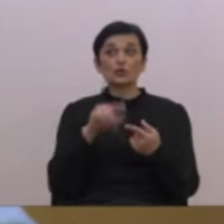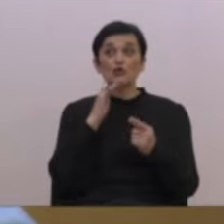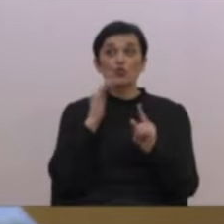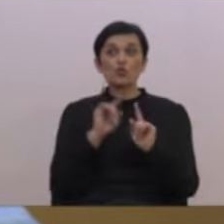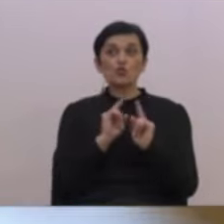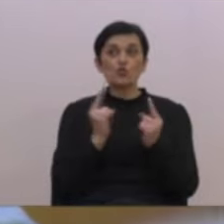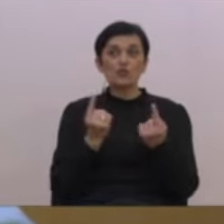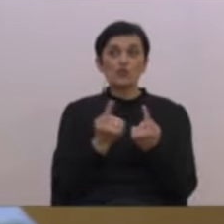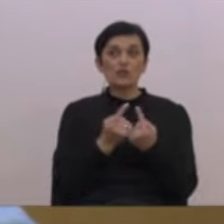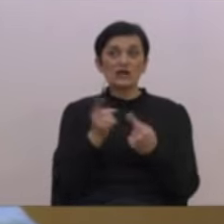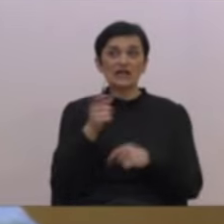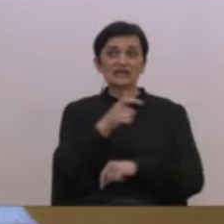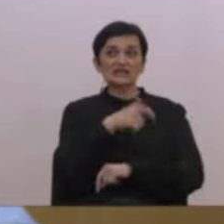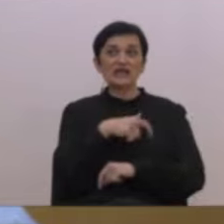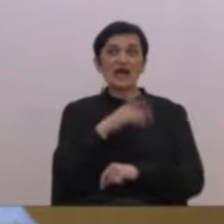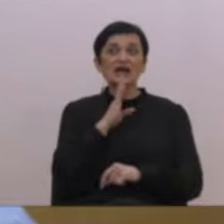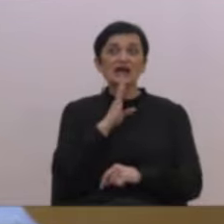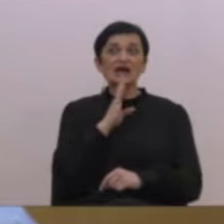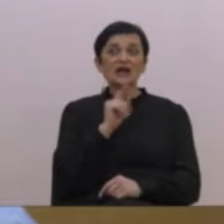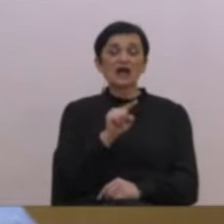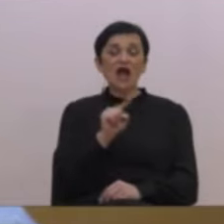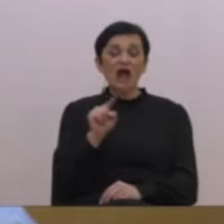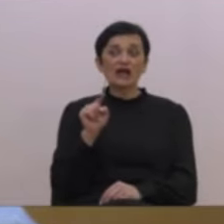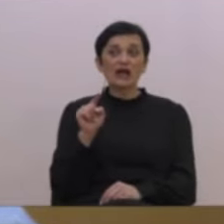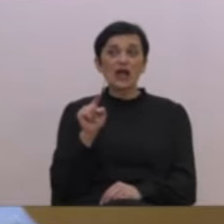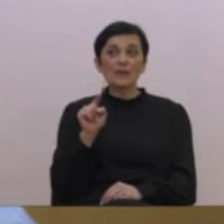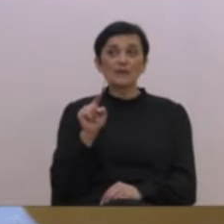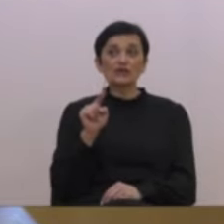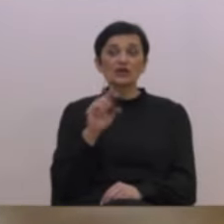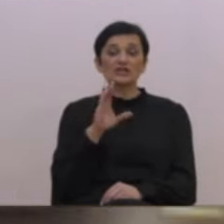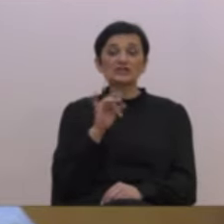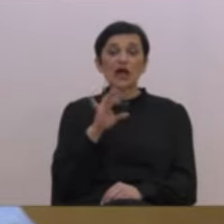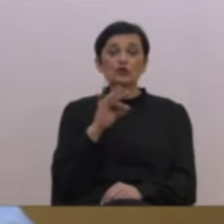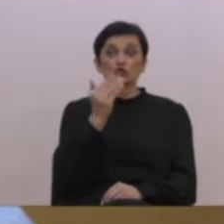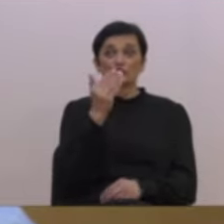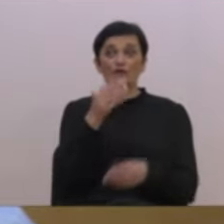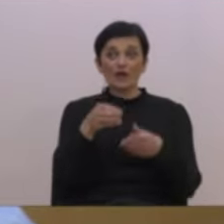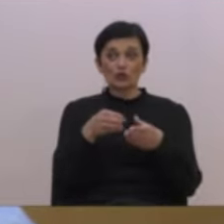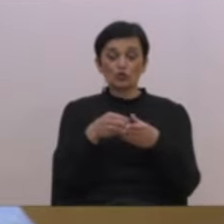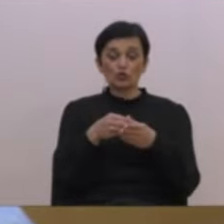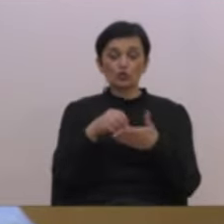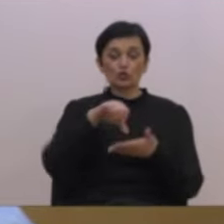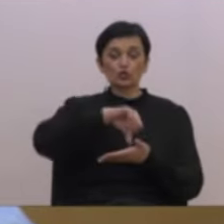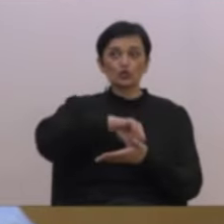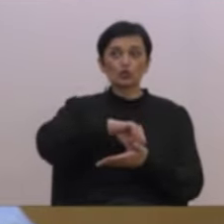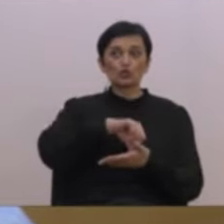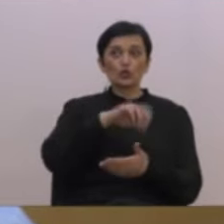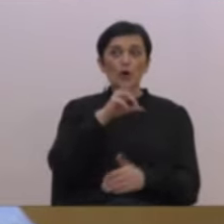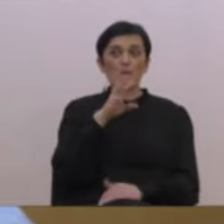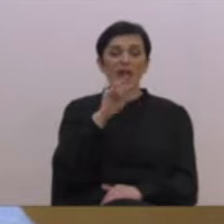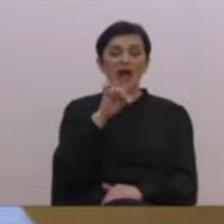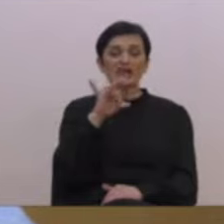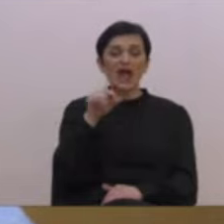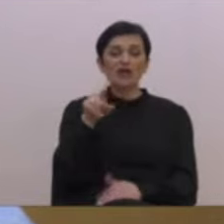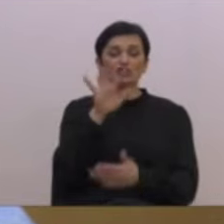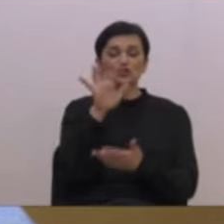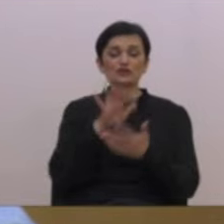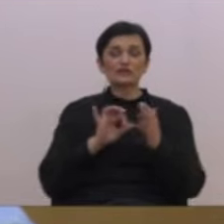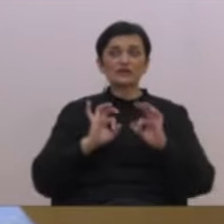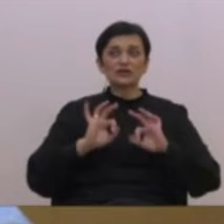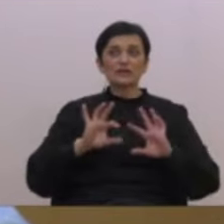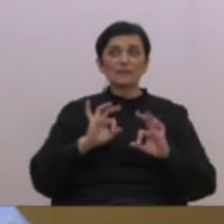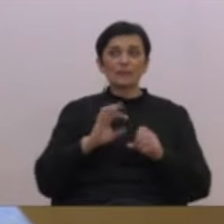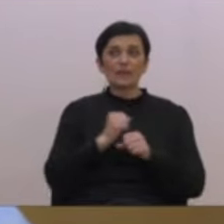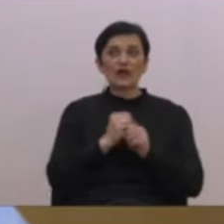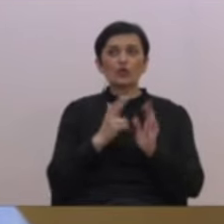umravlesobis tsevro khalebtan. Sandro, tu ai gândit să arăți că nu ai văzut că nu ai văzut că nu ai văzut că